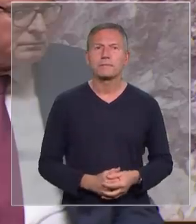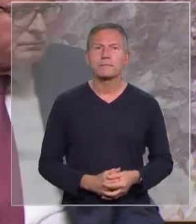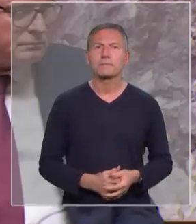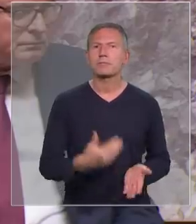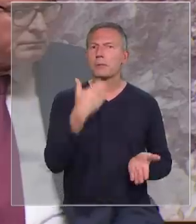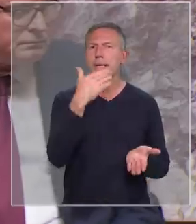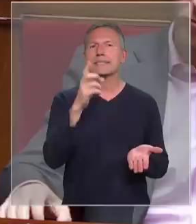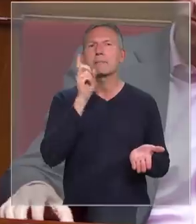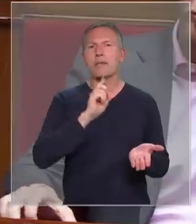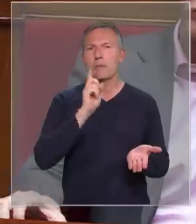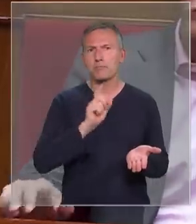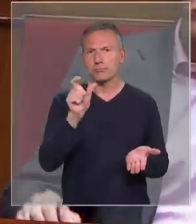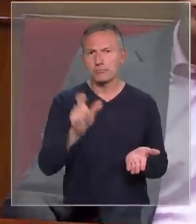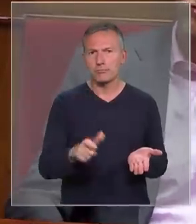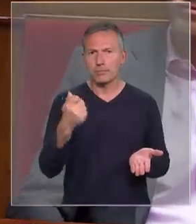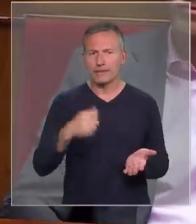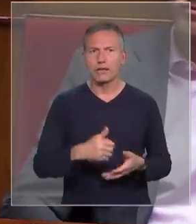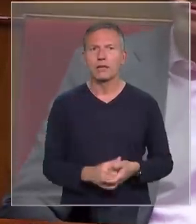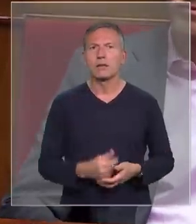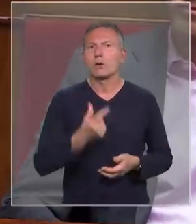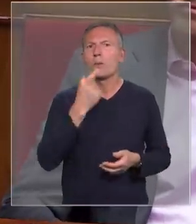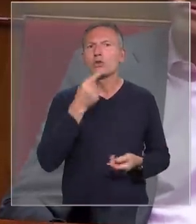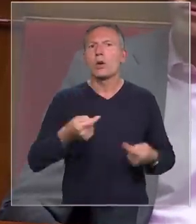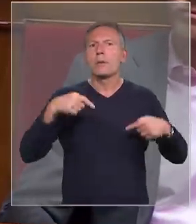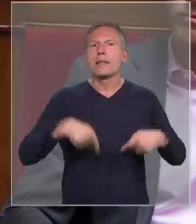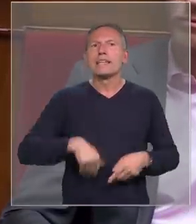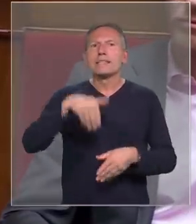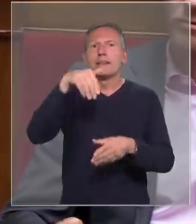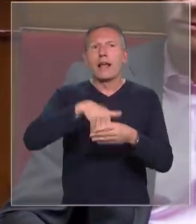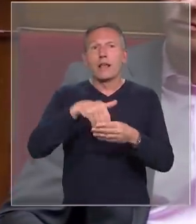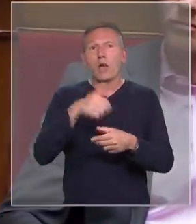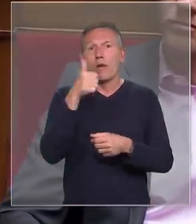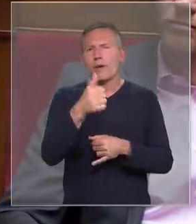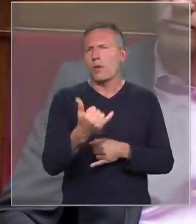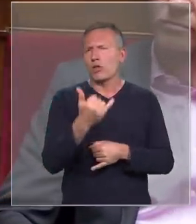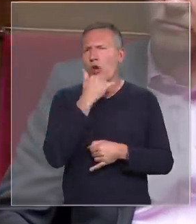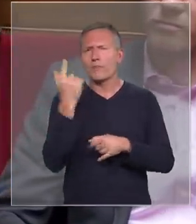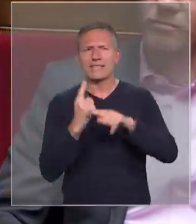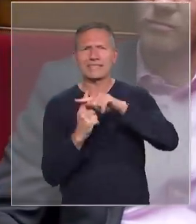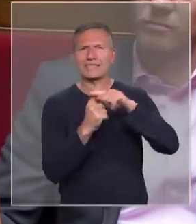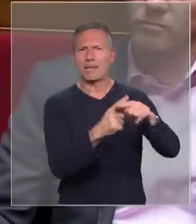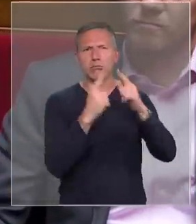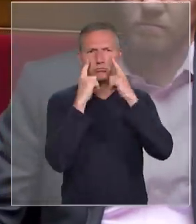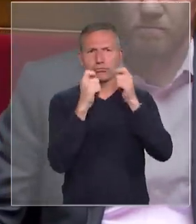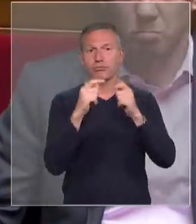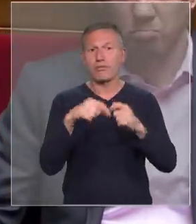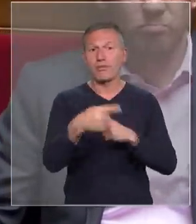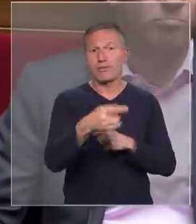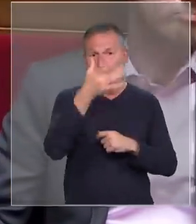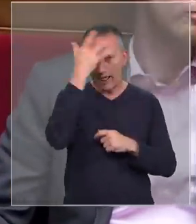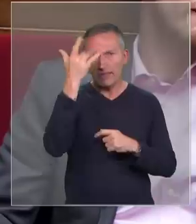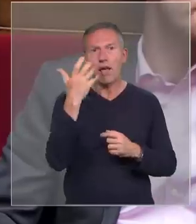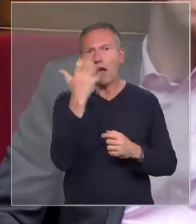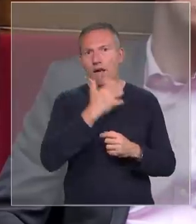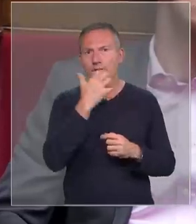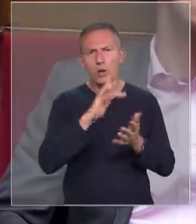Merci Madame la Présidente. Monsieur le ministre de l'Intérieur, vous vous trompez de cible. Nous allons vivre un été infernal, tous